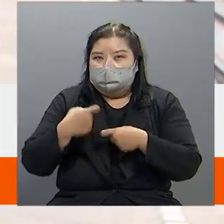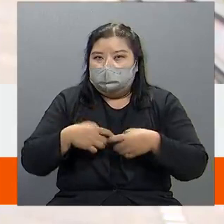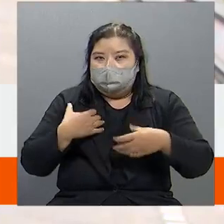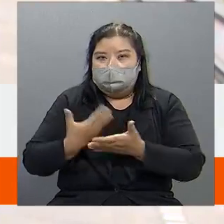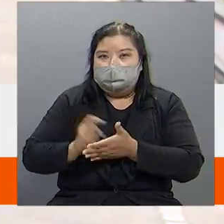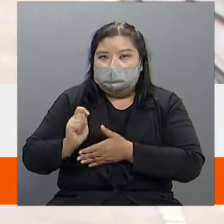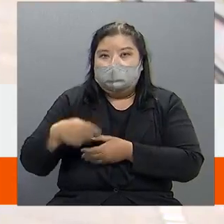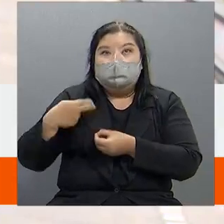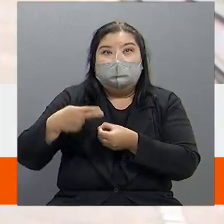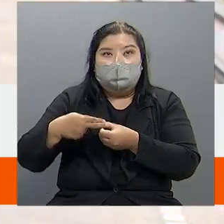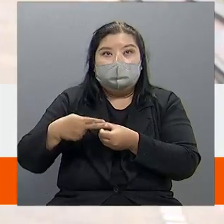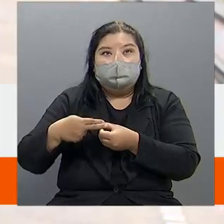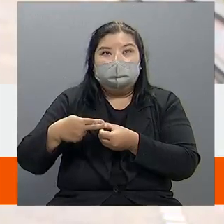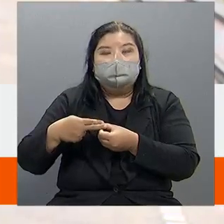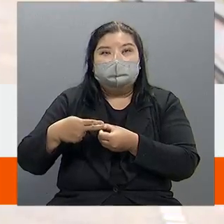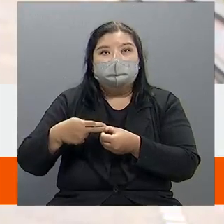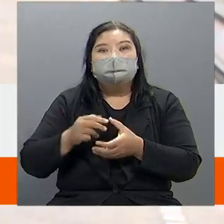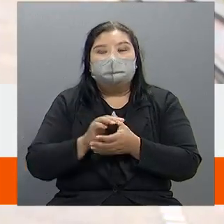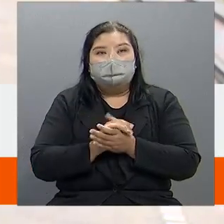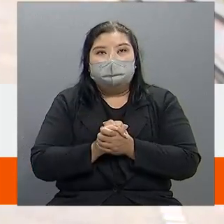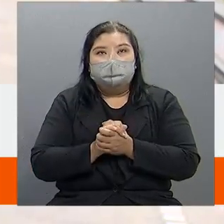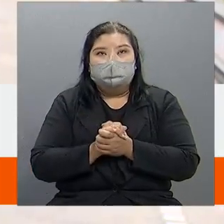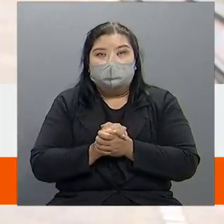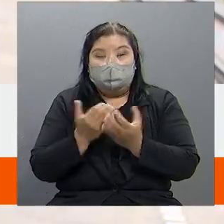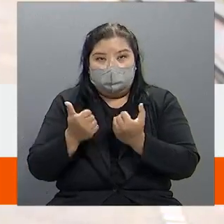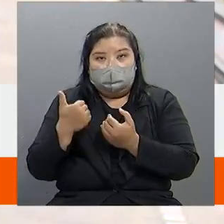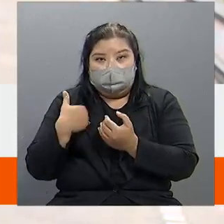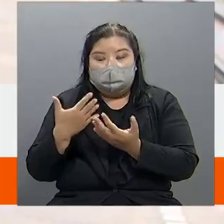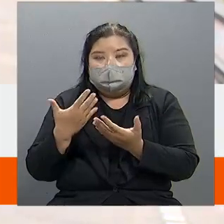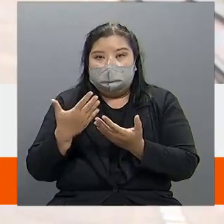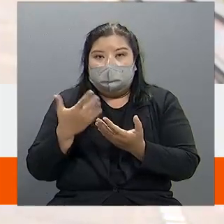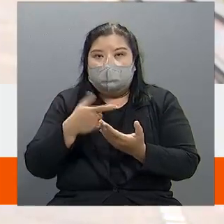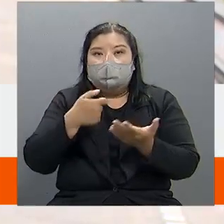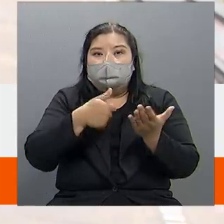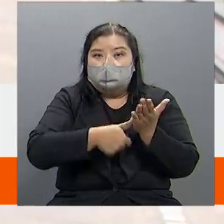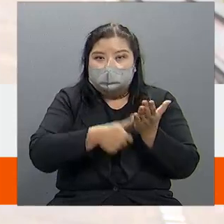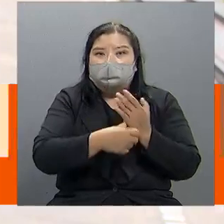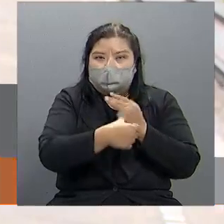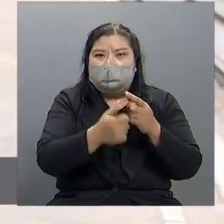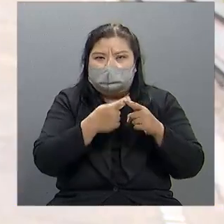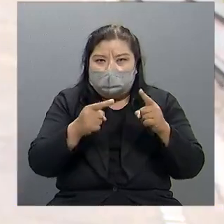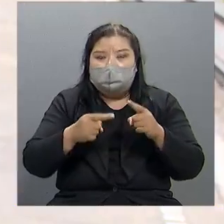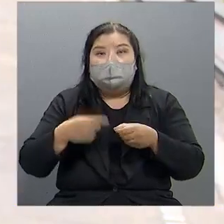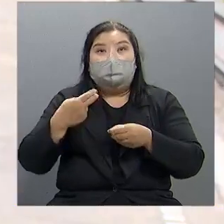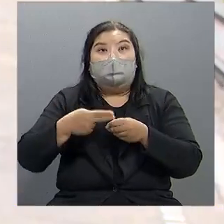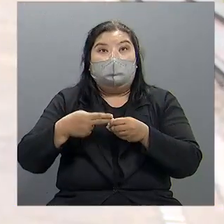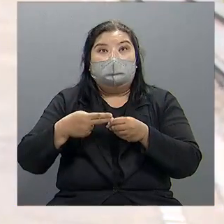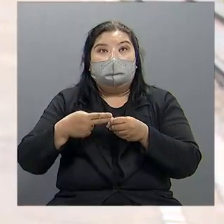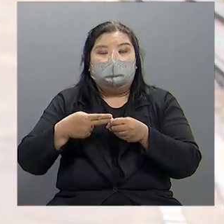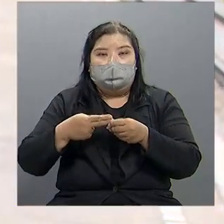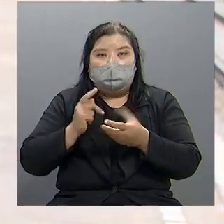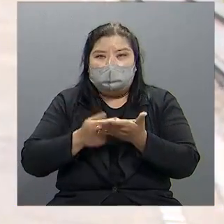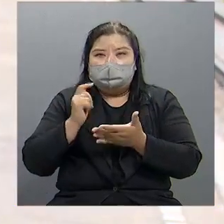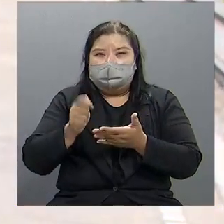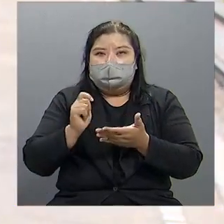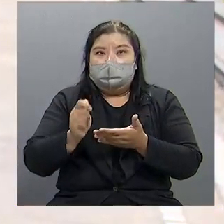าเนี่ยเราใช้แล้วว่าค่าระหว่างเนี่ยเราปกติอยู่แต่ว่าค่าธรรมเนียมน้ำมันในการที่องค์ประกอบที่มันเกิดให้เกิด